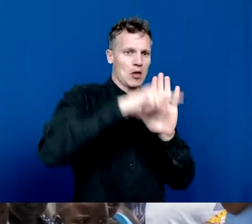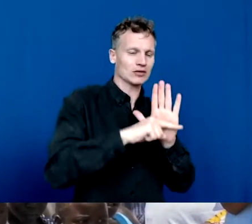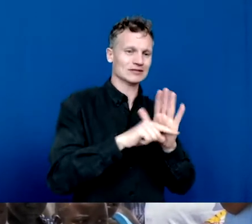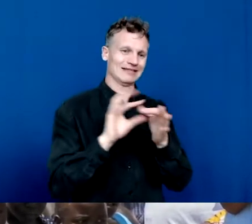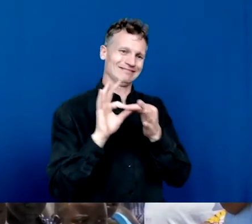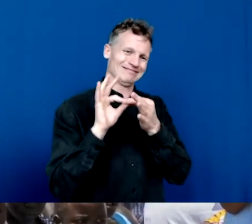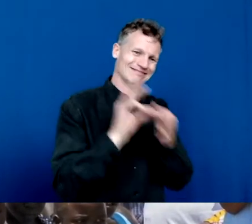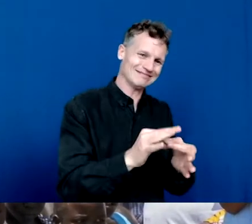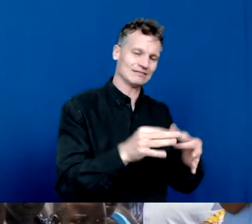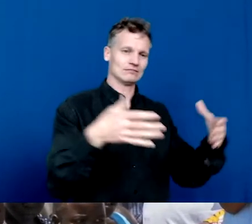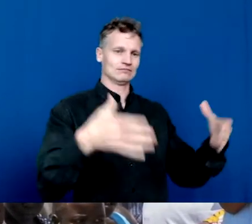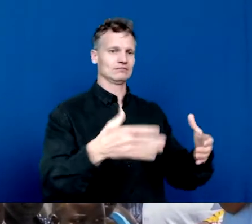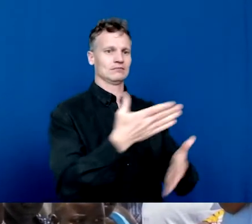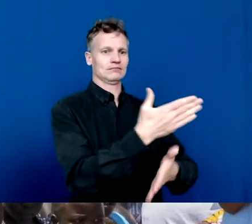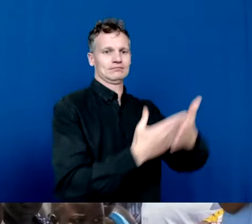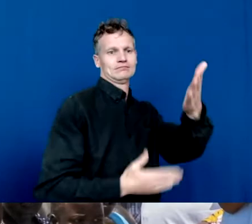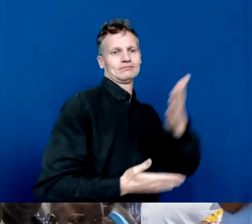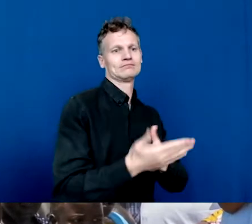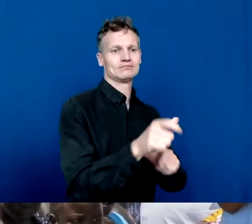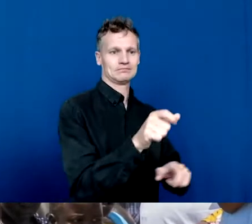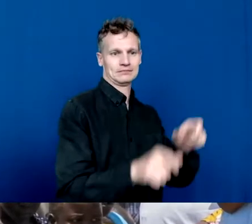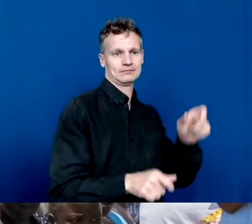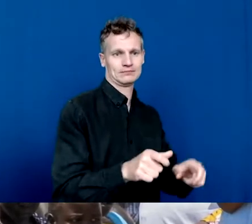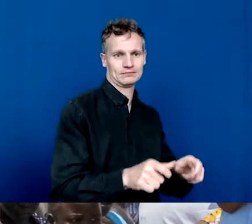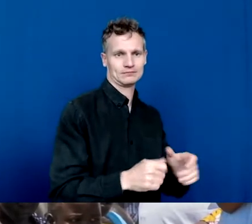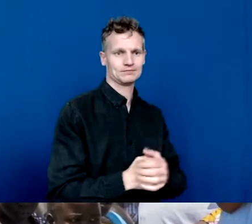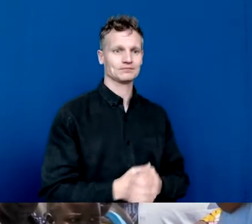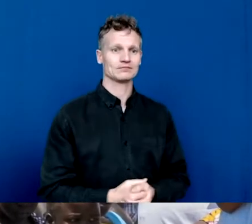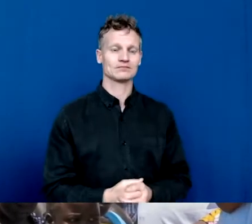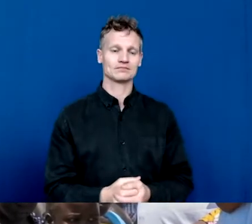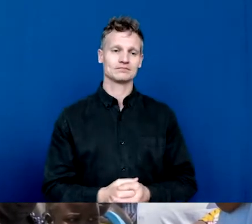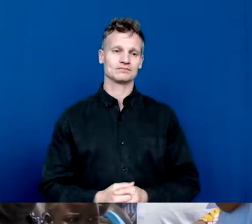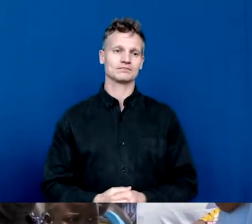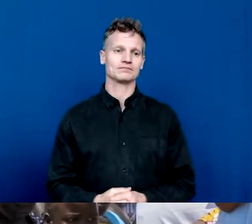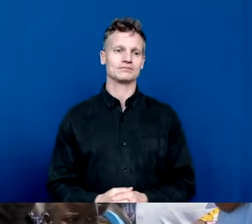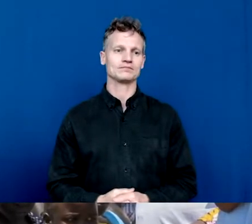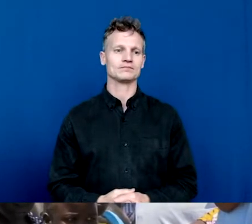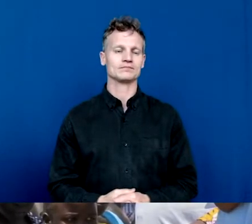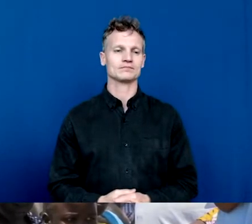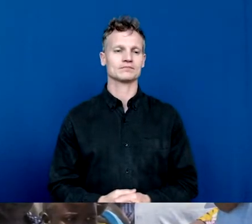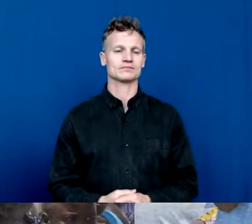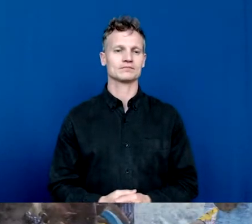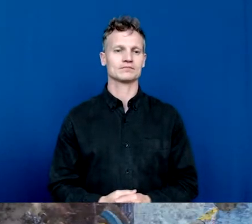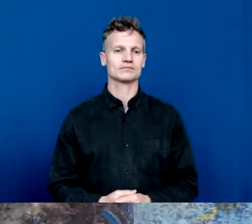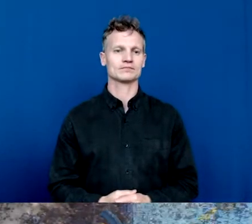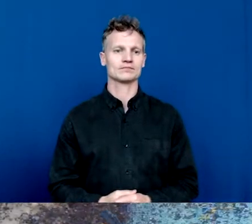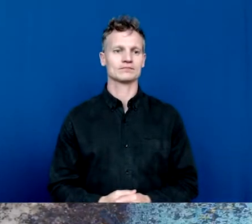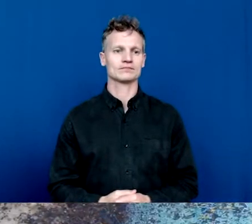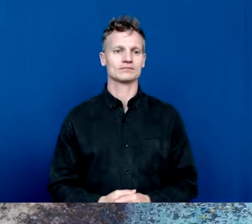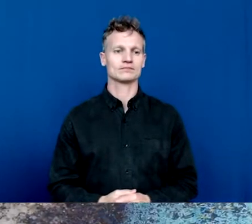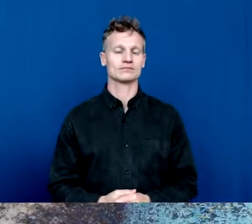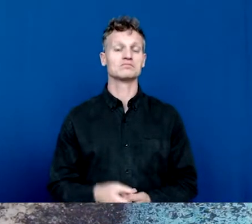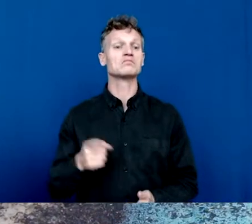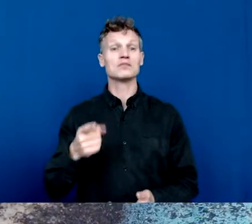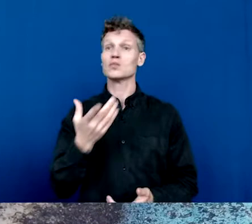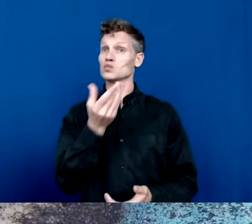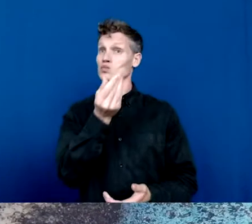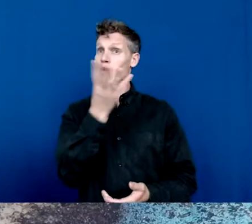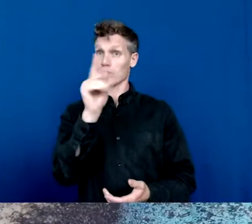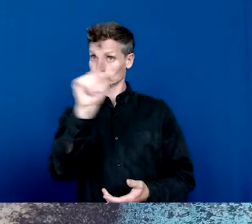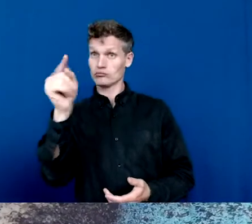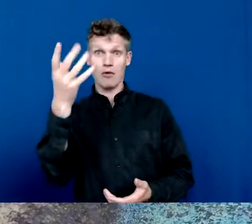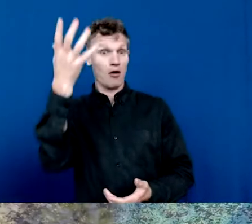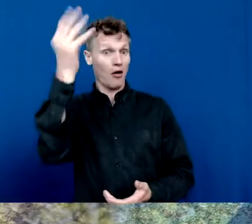en situation de handicap de manière spécifique et adéquate. Même lorsqu'il existe un